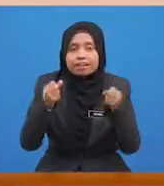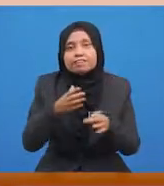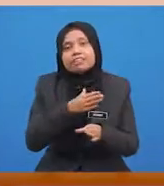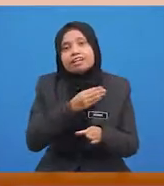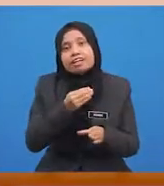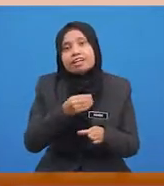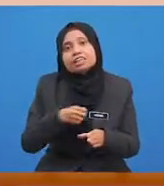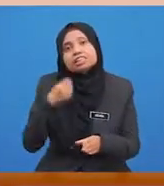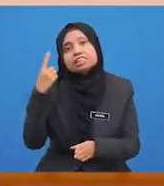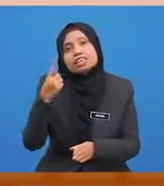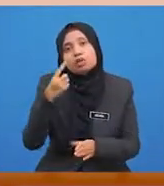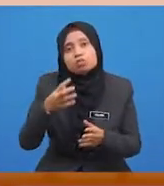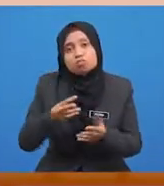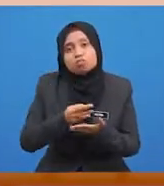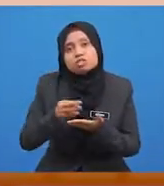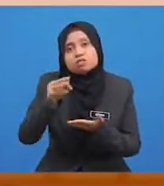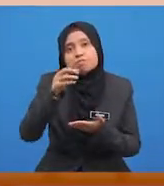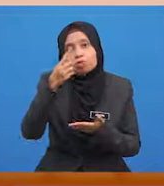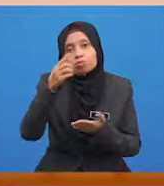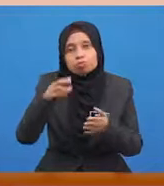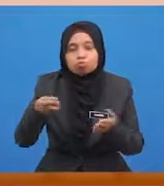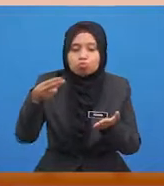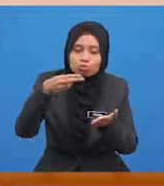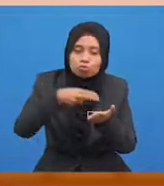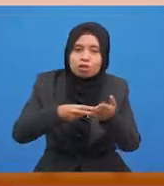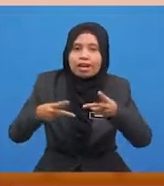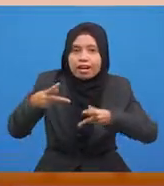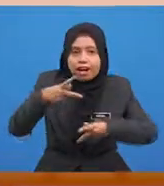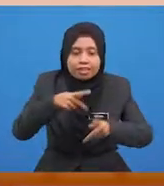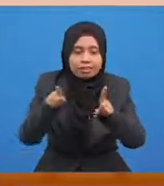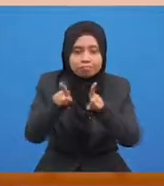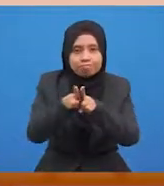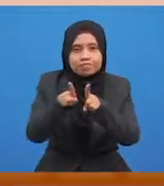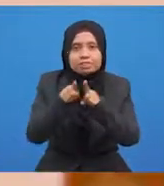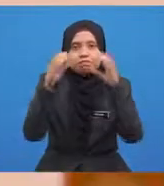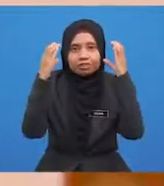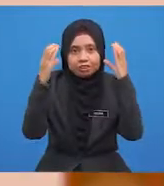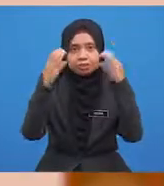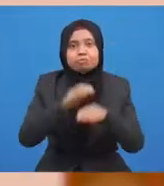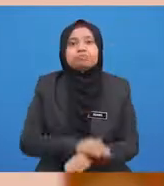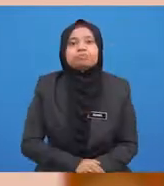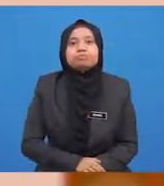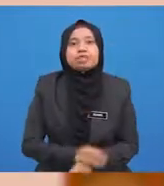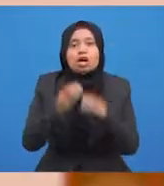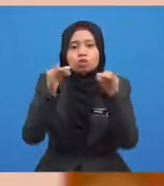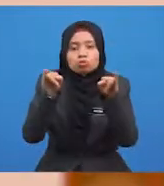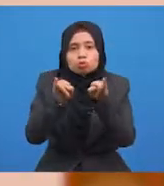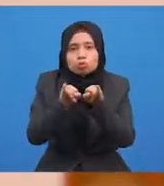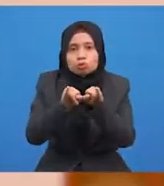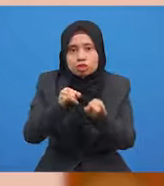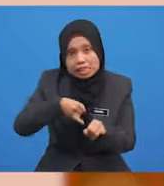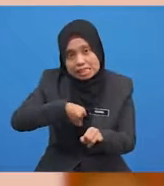dan sentiasa bersemangat untuk mengulang kaji bersama-sama cikgu. Cikgu juga